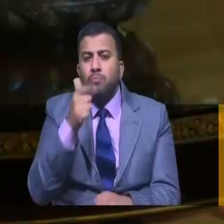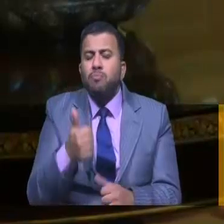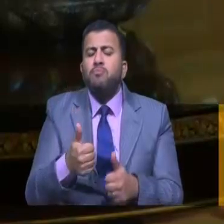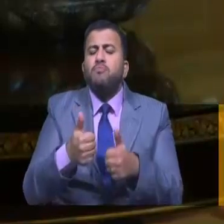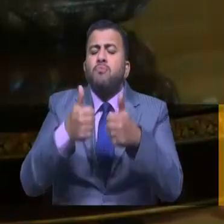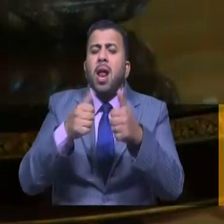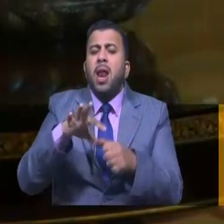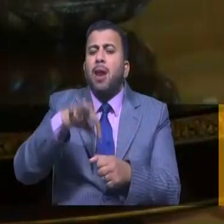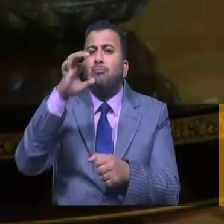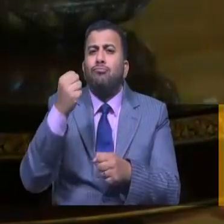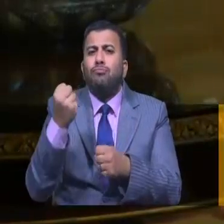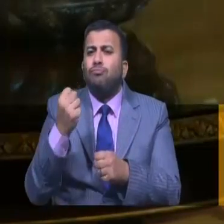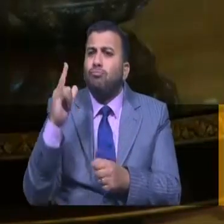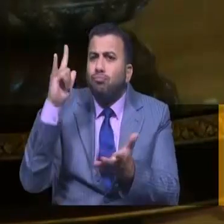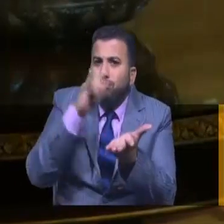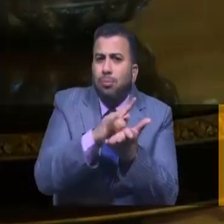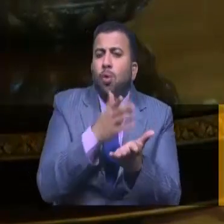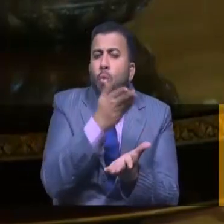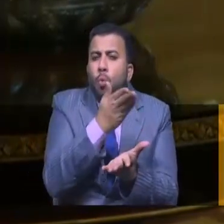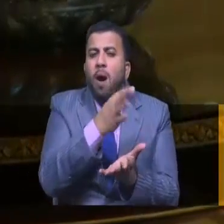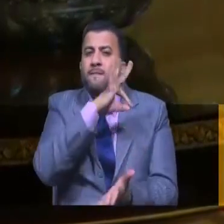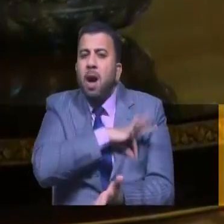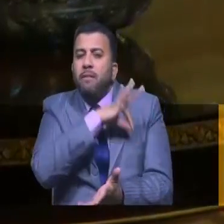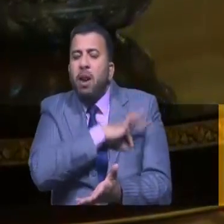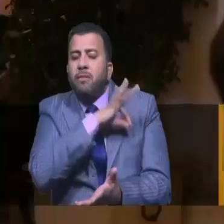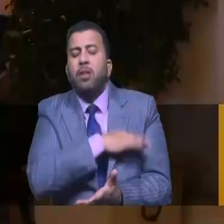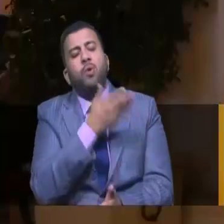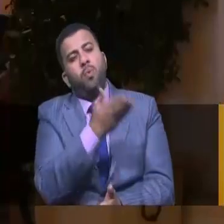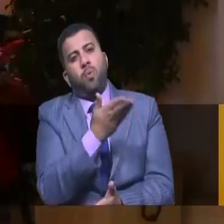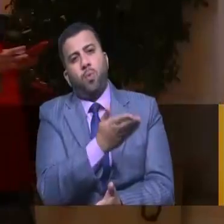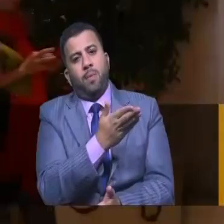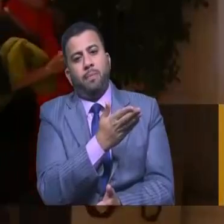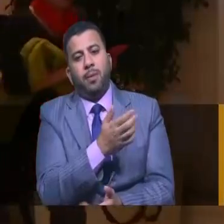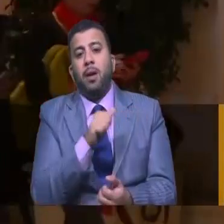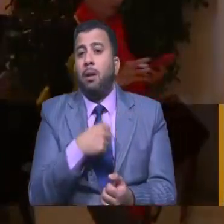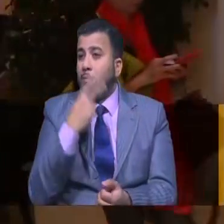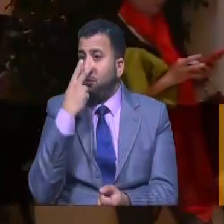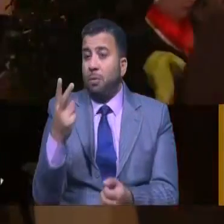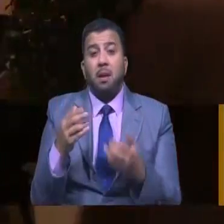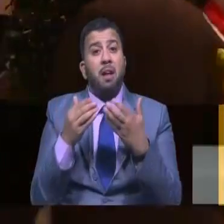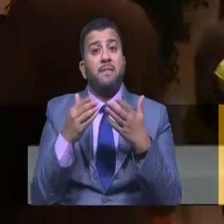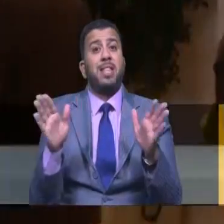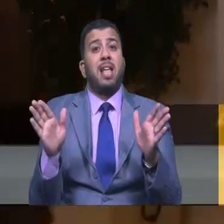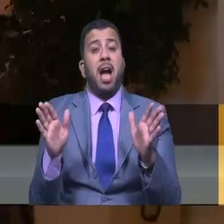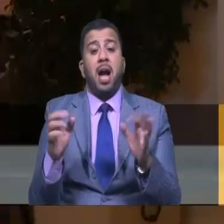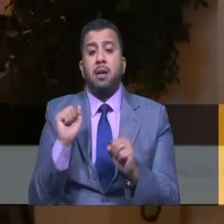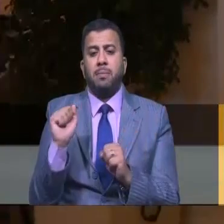النتائج مثل هذه الزيارات على هذا المستوى. رأينا افتتاح